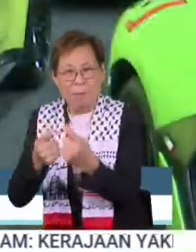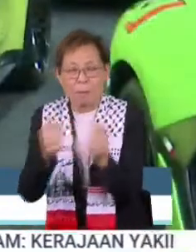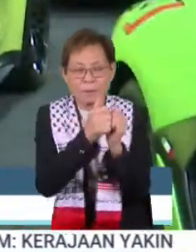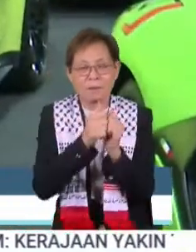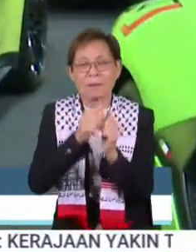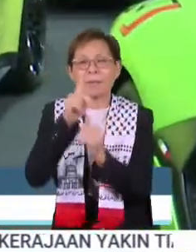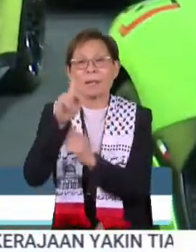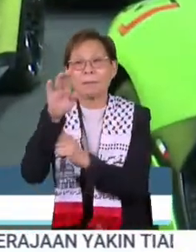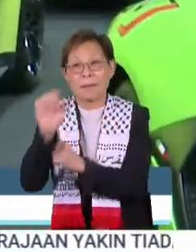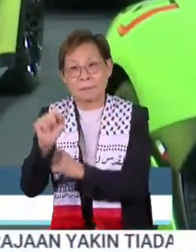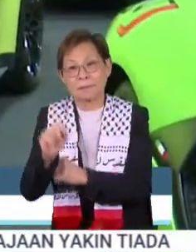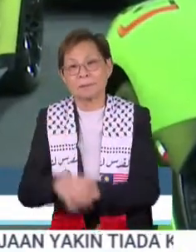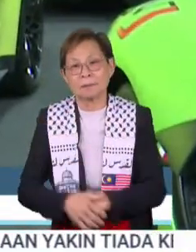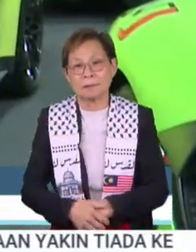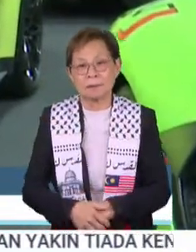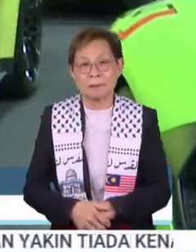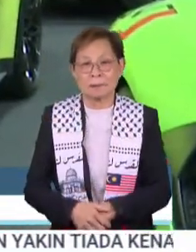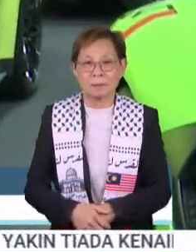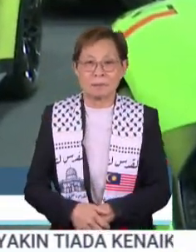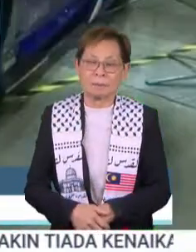Sukan.